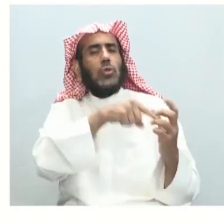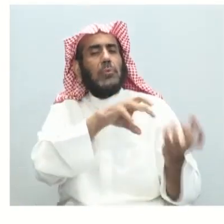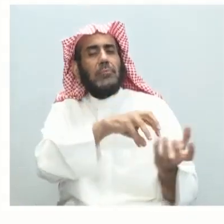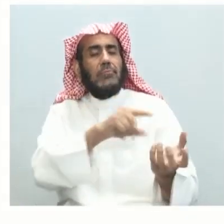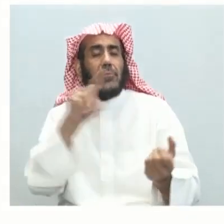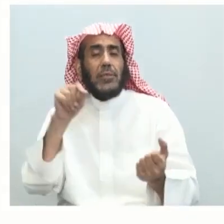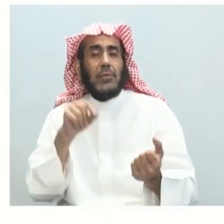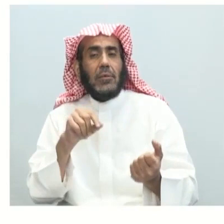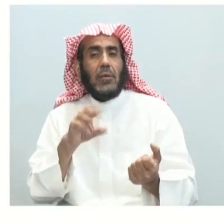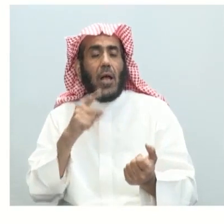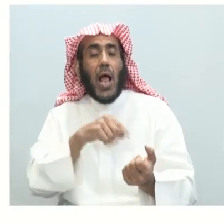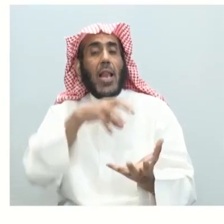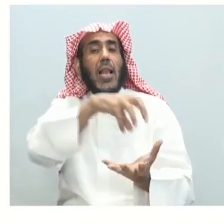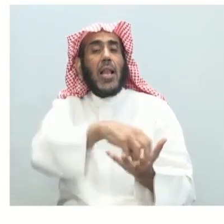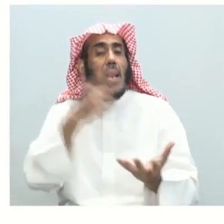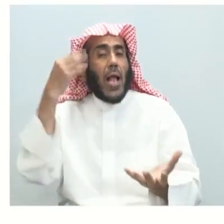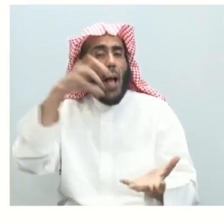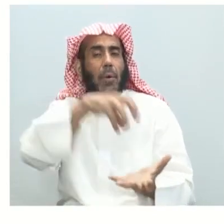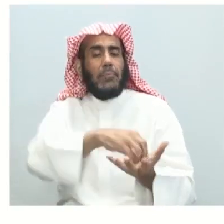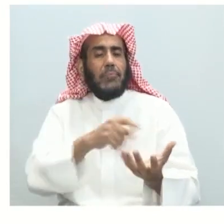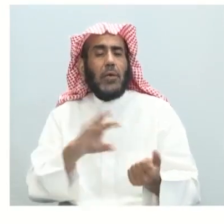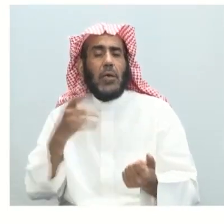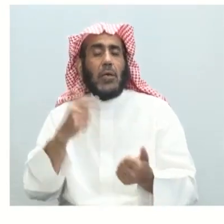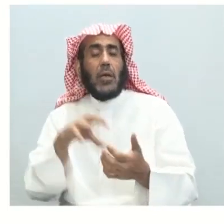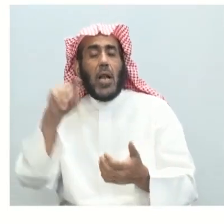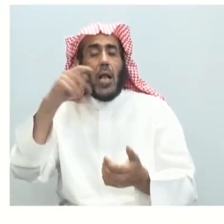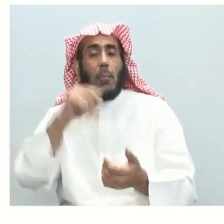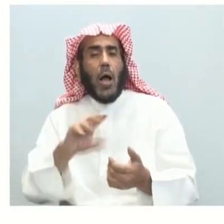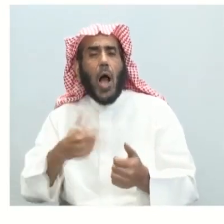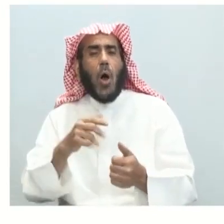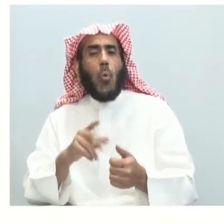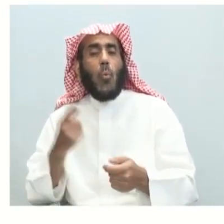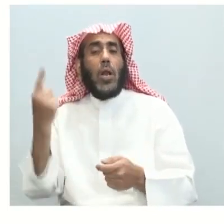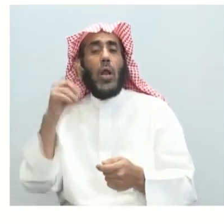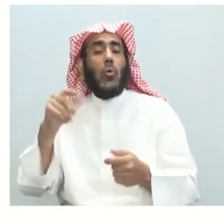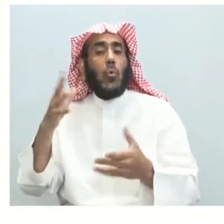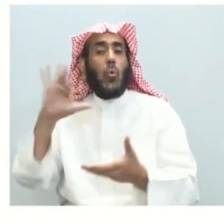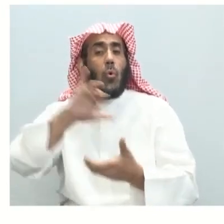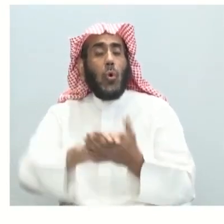ممتاز نقول الكعبه اول الخلفاء الراشدين